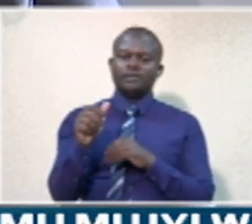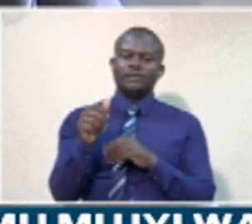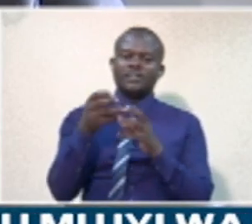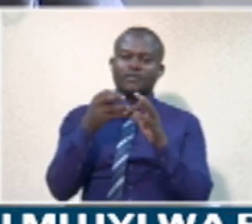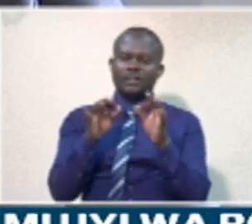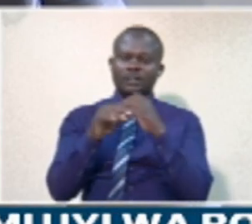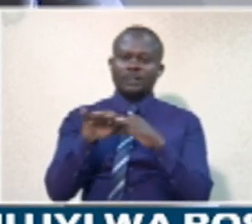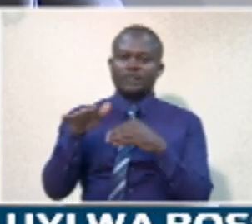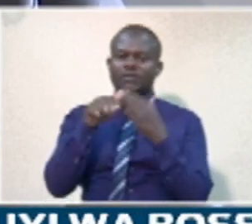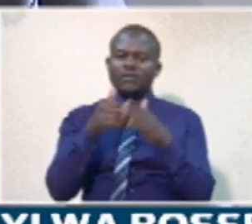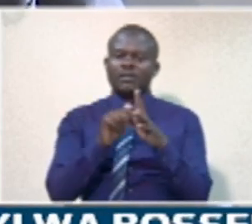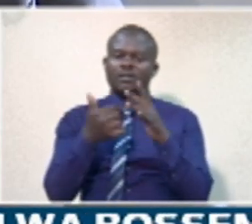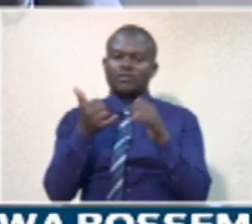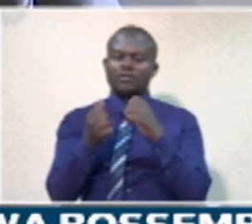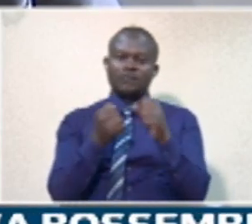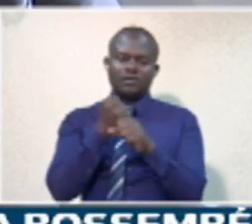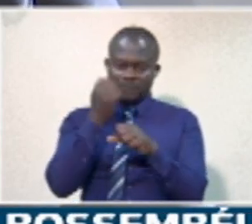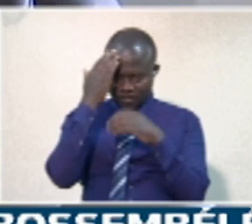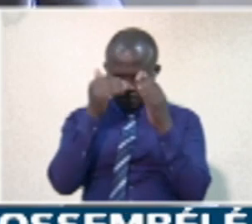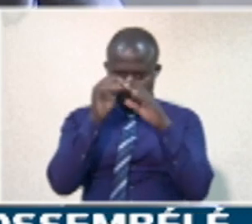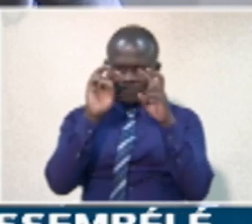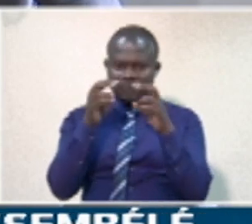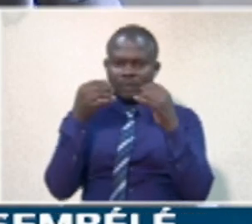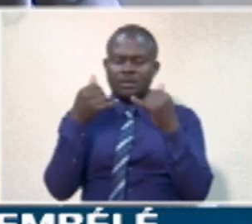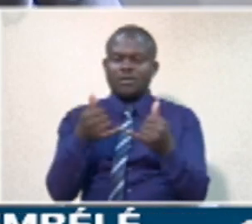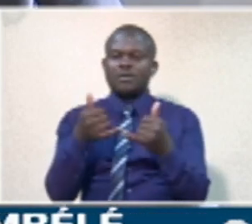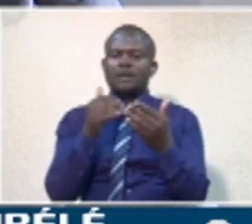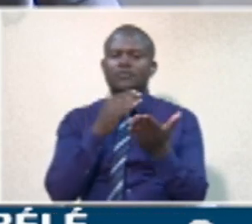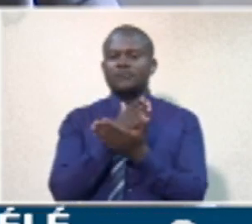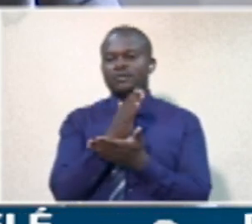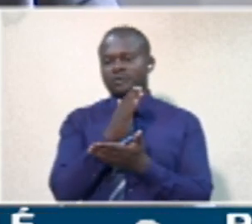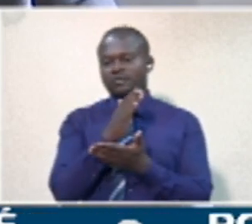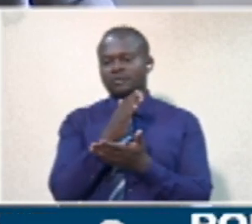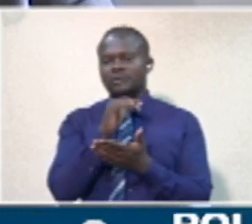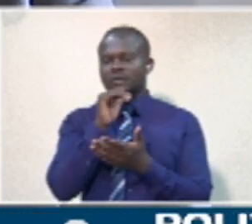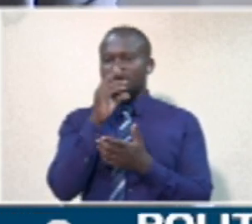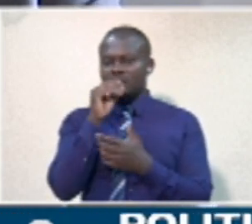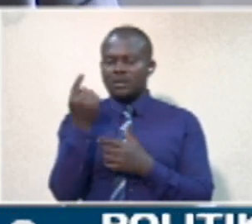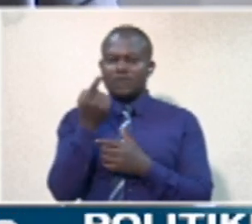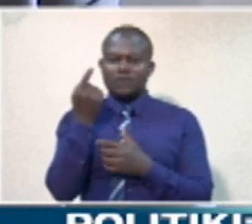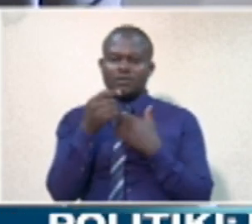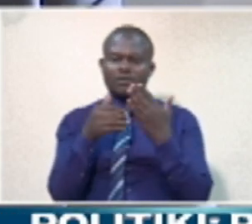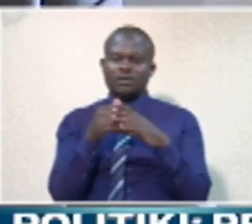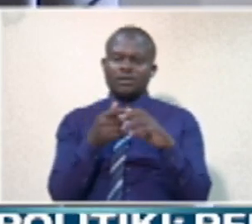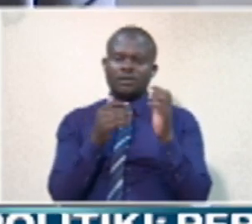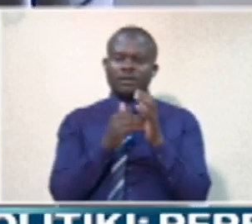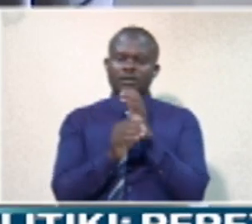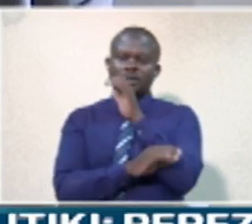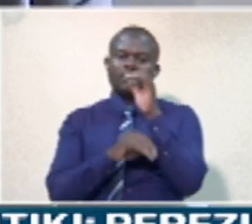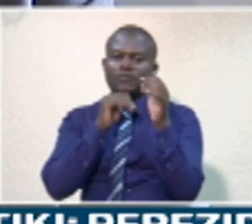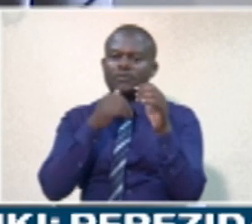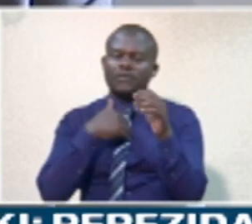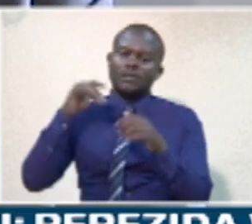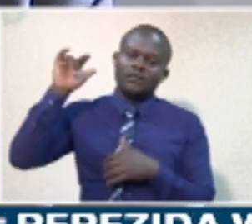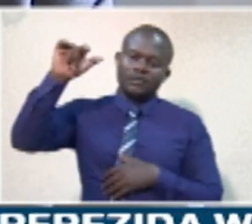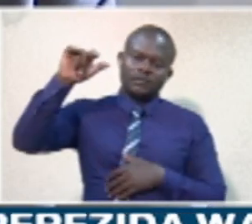Area yatangiye uyu mwaka kugira ngo noneho bibe impamo atari ukubivuga gusa. Ubundi ni igihugu kitagiraga